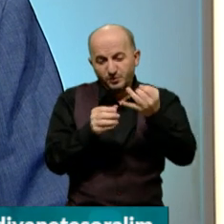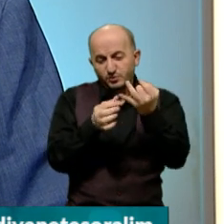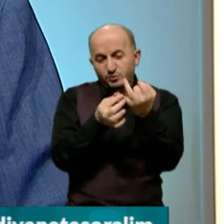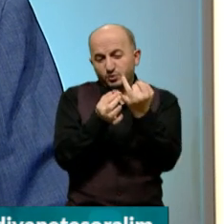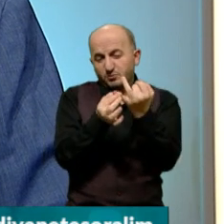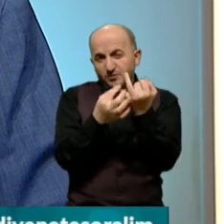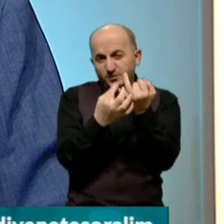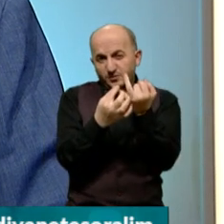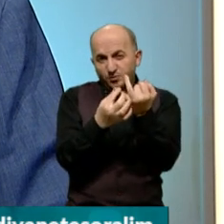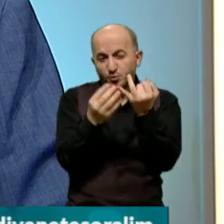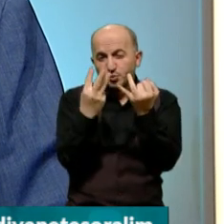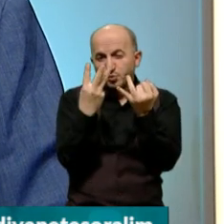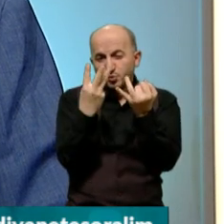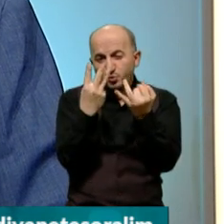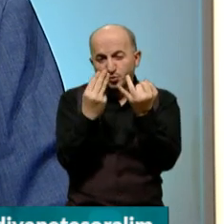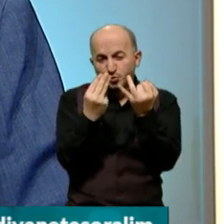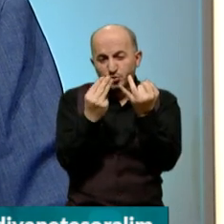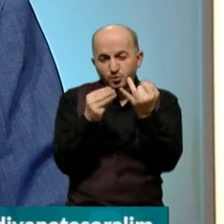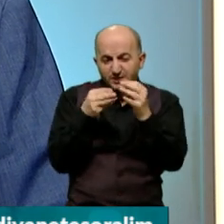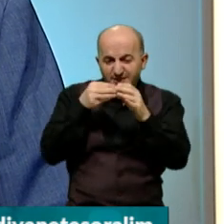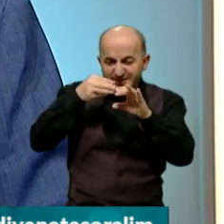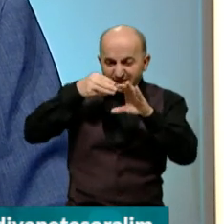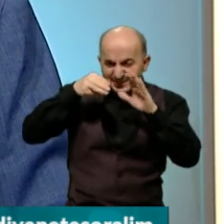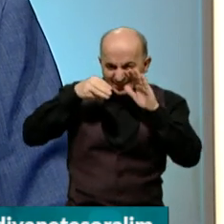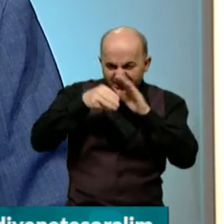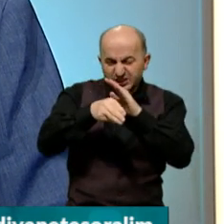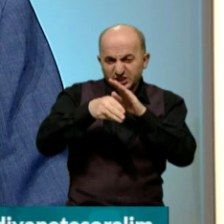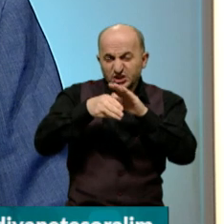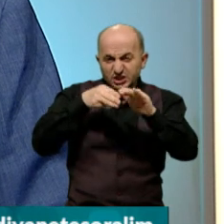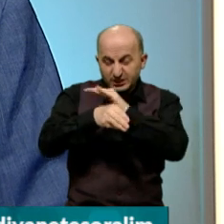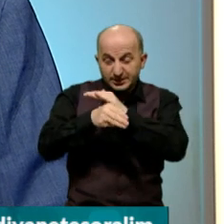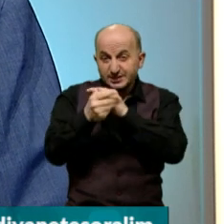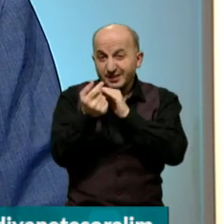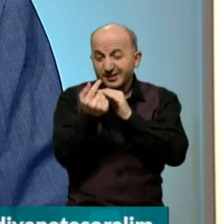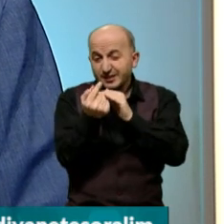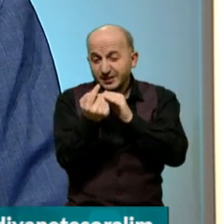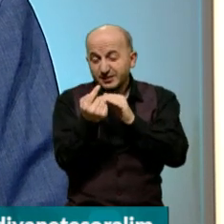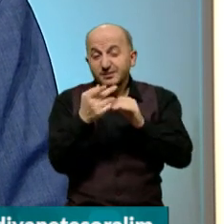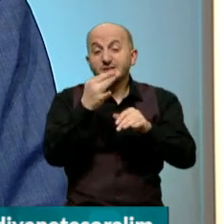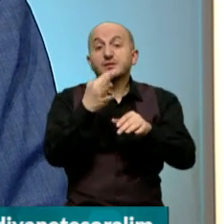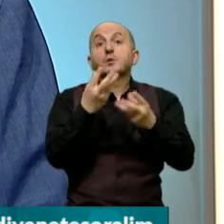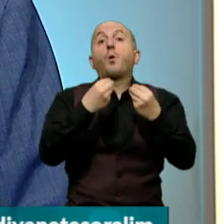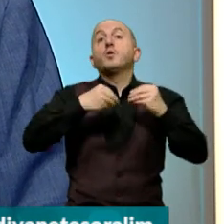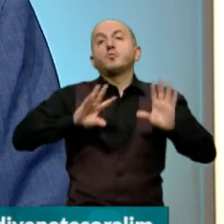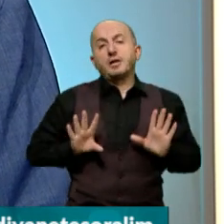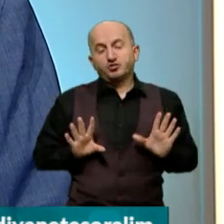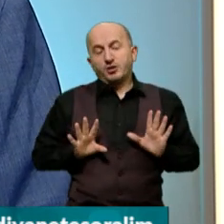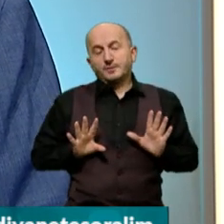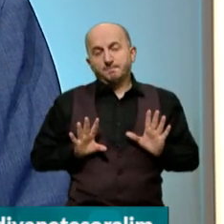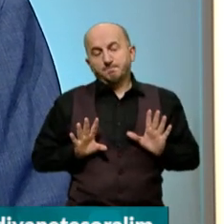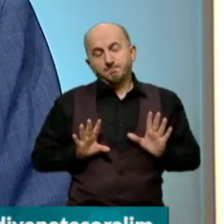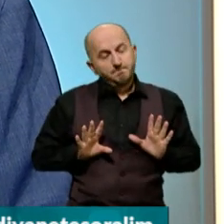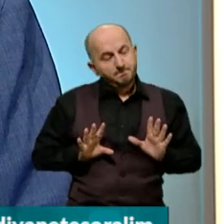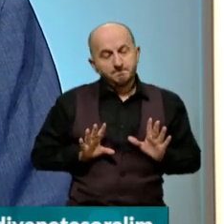el parmağının üçünün gireceği kadar ayrı ayrı da olsa bir yırtık bulunmadığı zaman